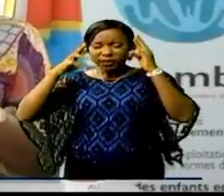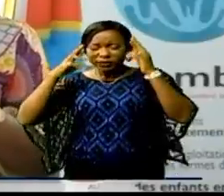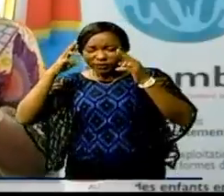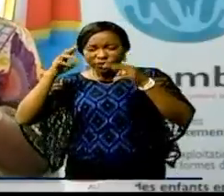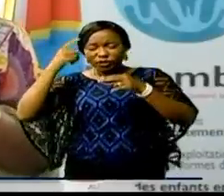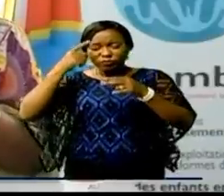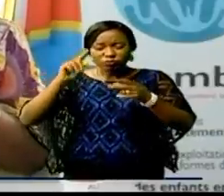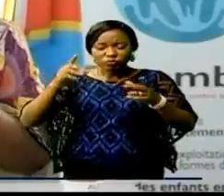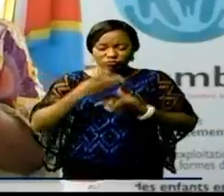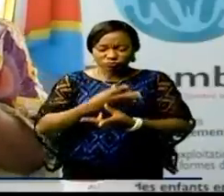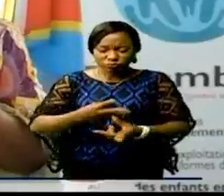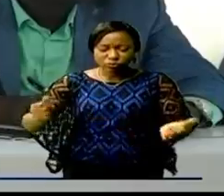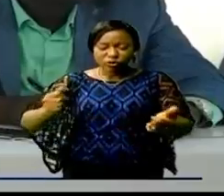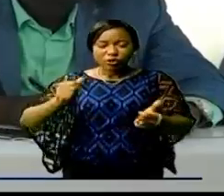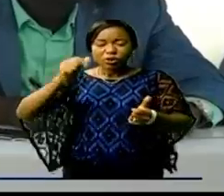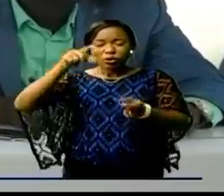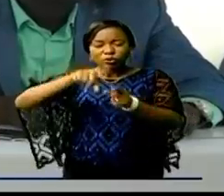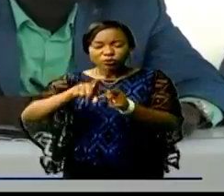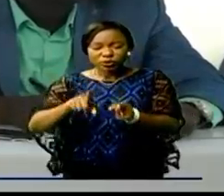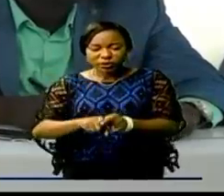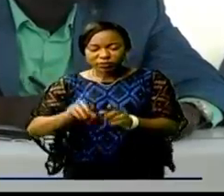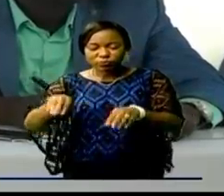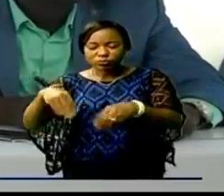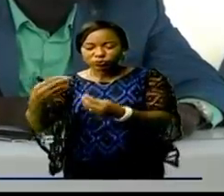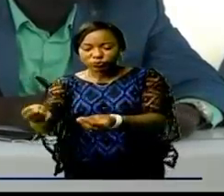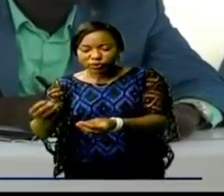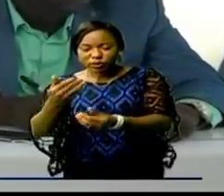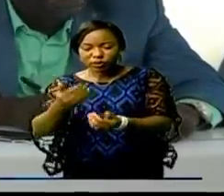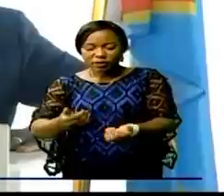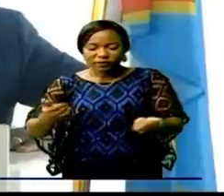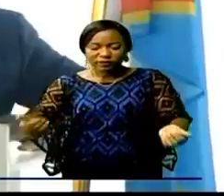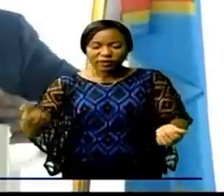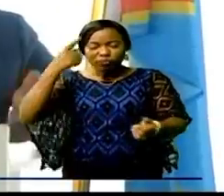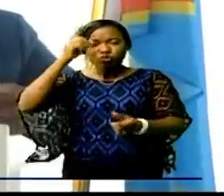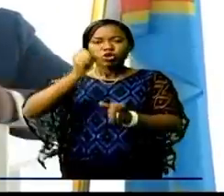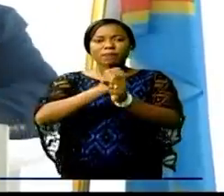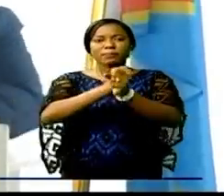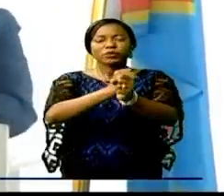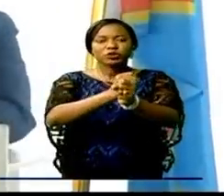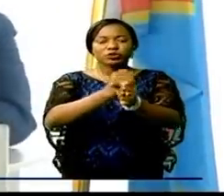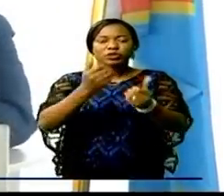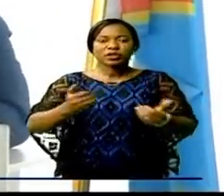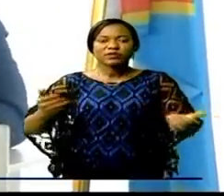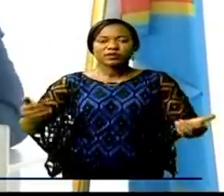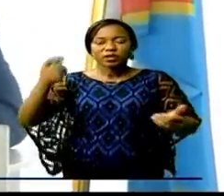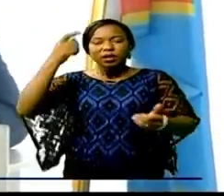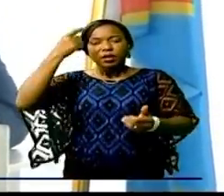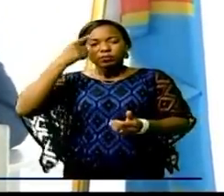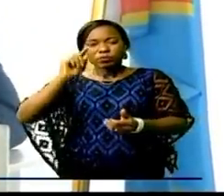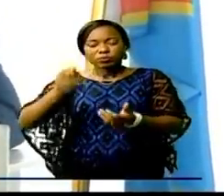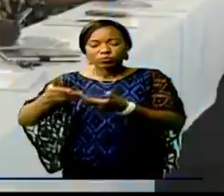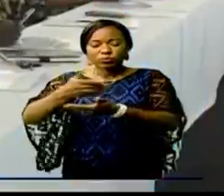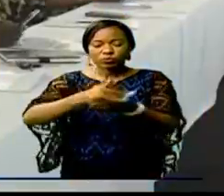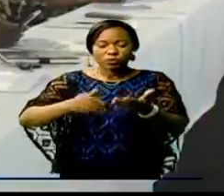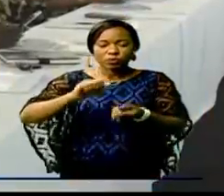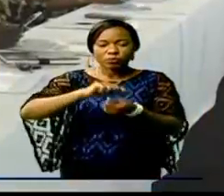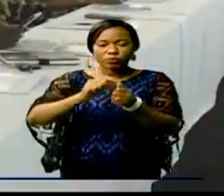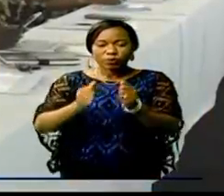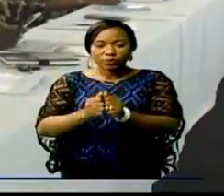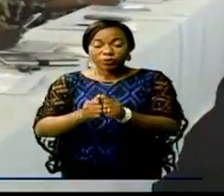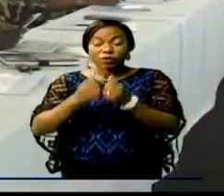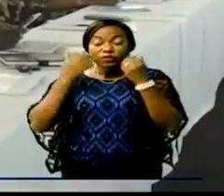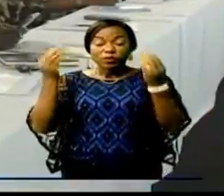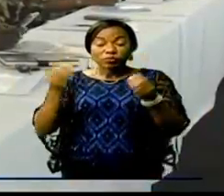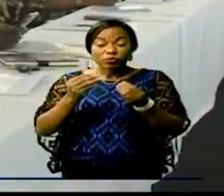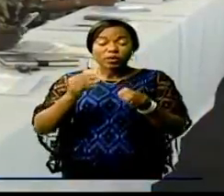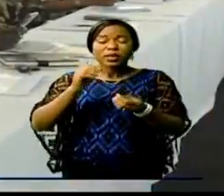une révision à la hausse des allocations en faveur de la protection de l'enfant pour l'aligner sur le niveau des défis auxquels le pays